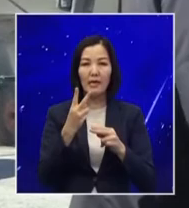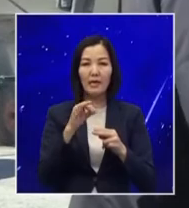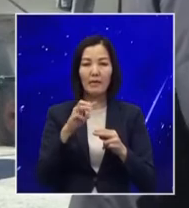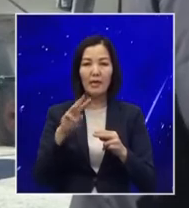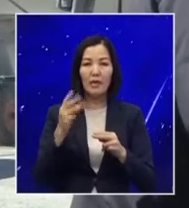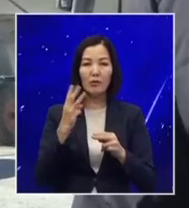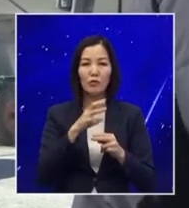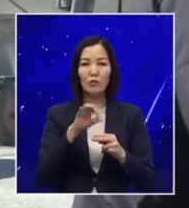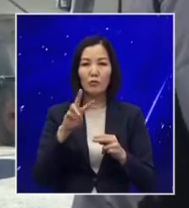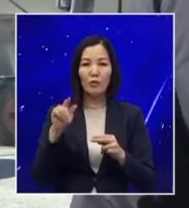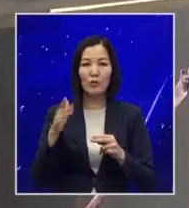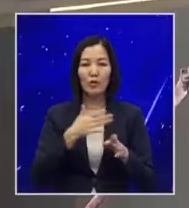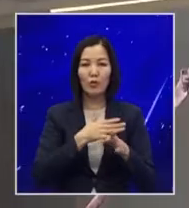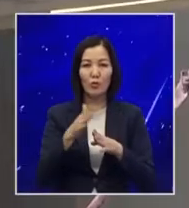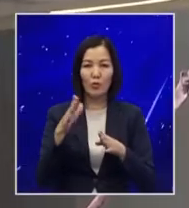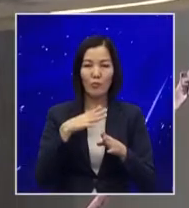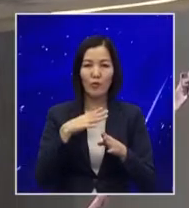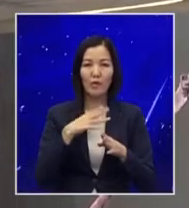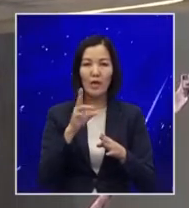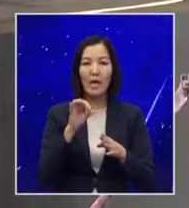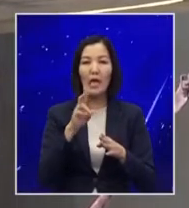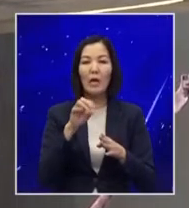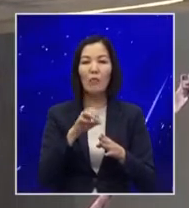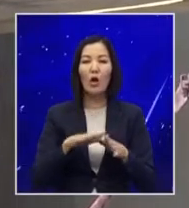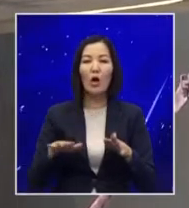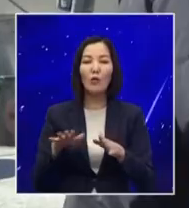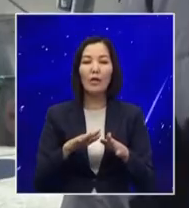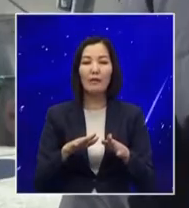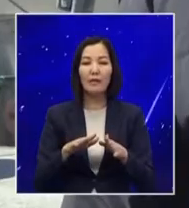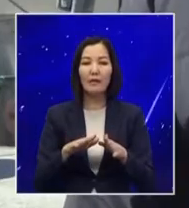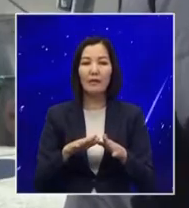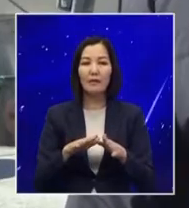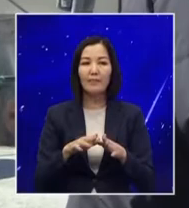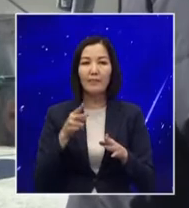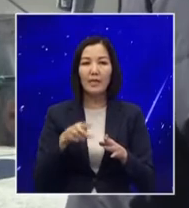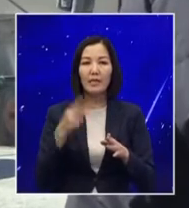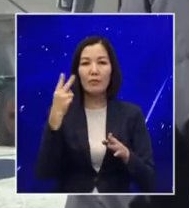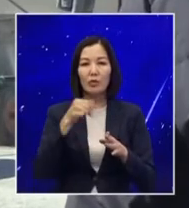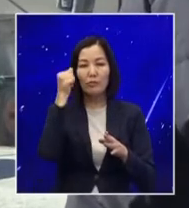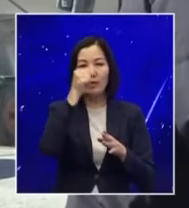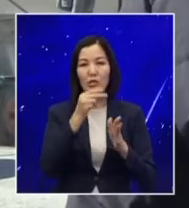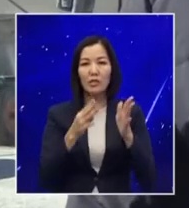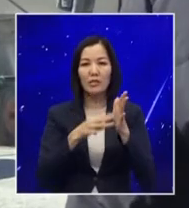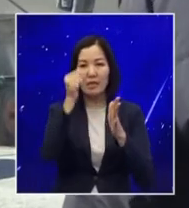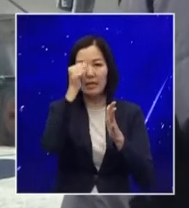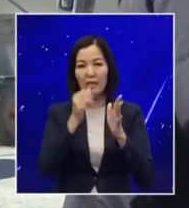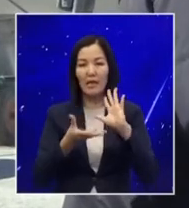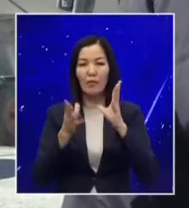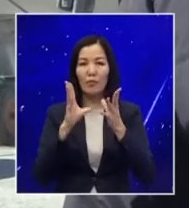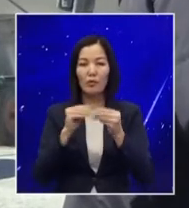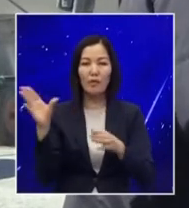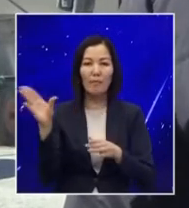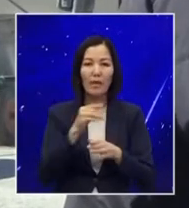300 миллион теңге көлемінде. Кербұлақ ауданында осы 2020 жылдың 8 айы бойынша